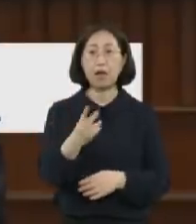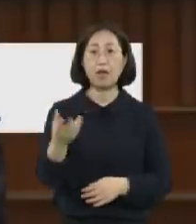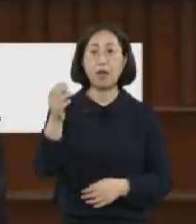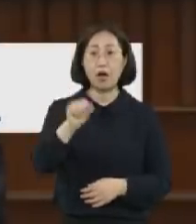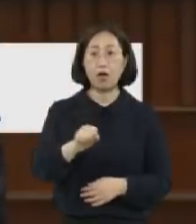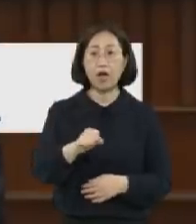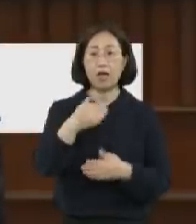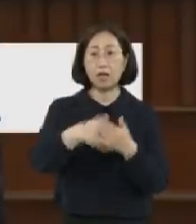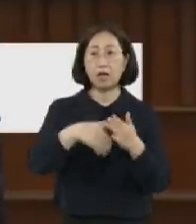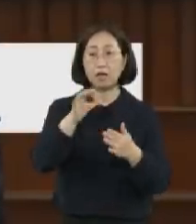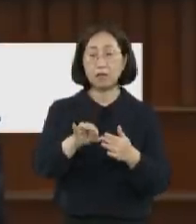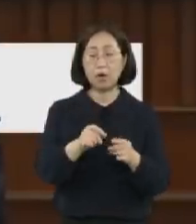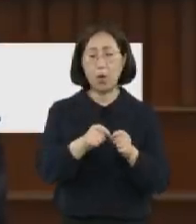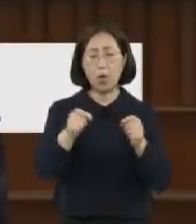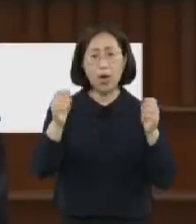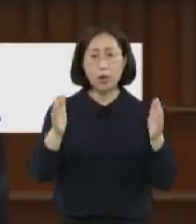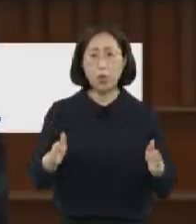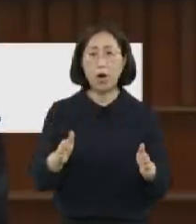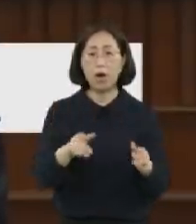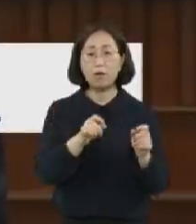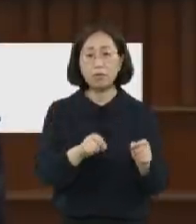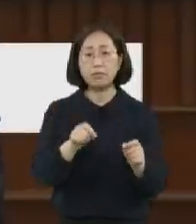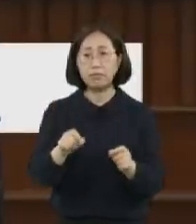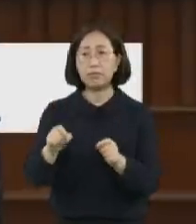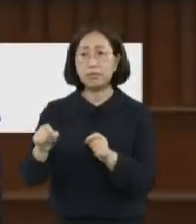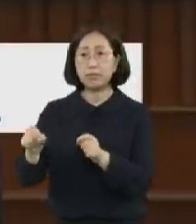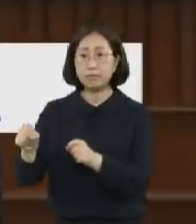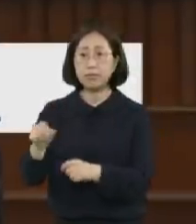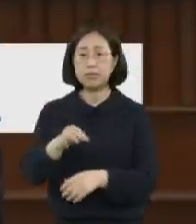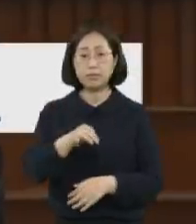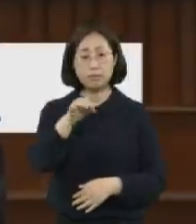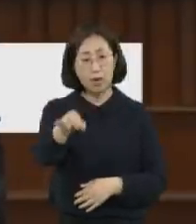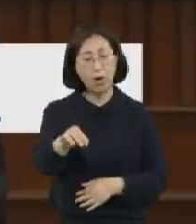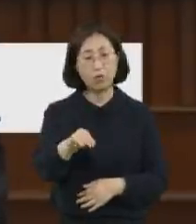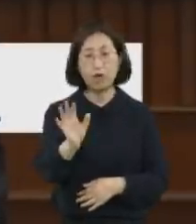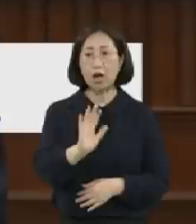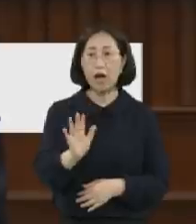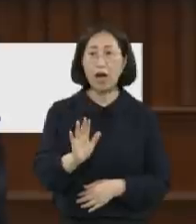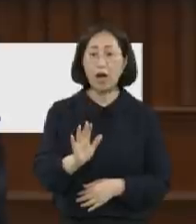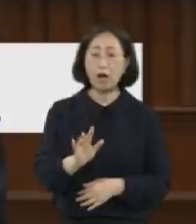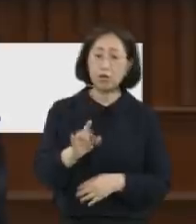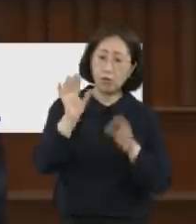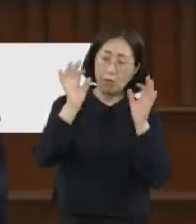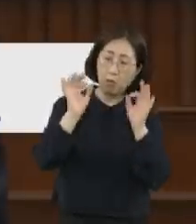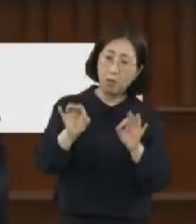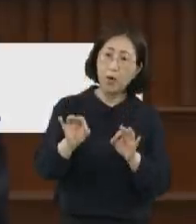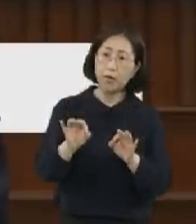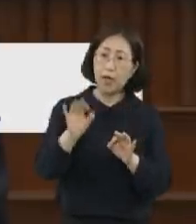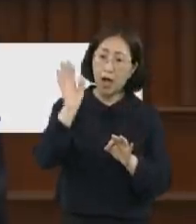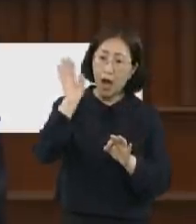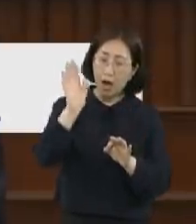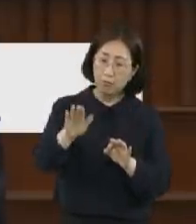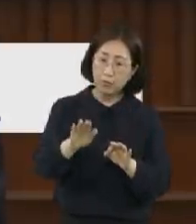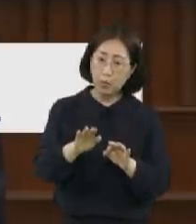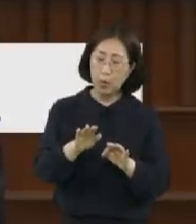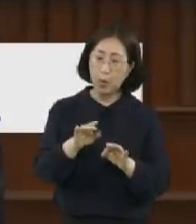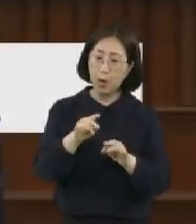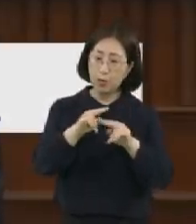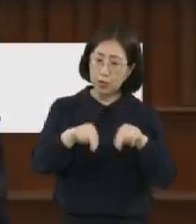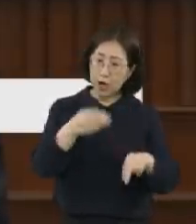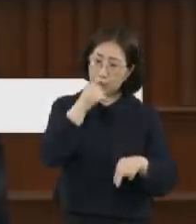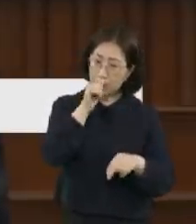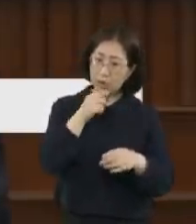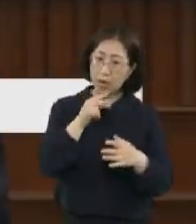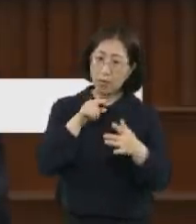잔금을 오랜 기간 차일 빌 미루는 상황을 보며 어떤 이상 징후를 파악하지